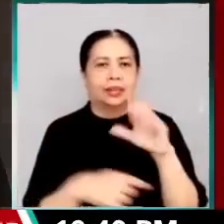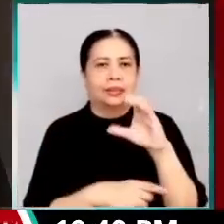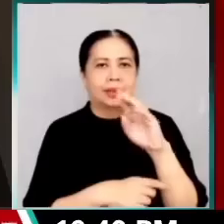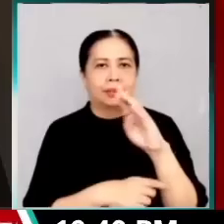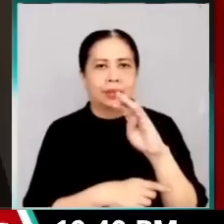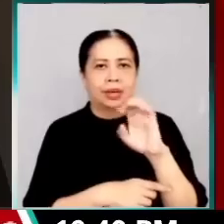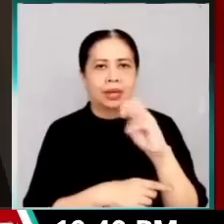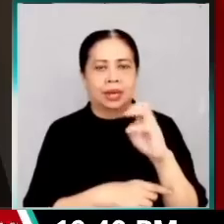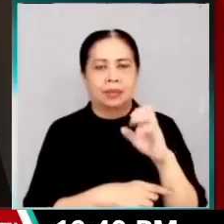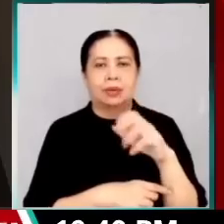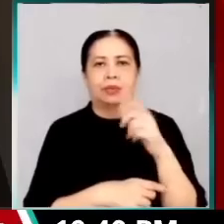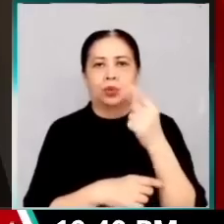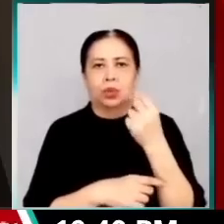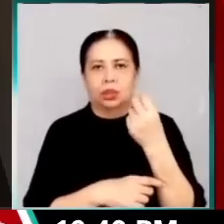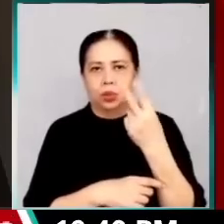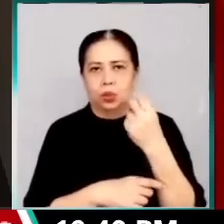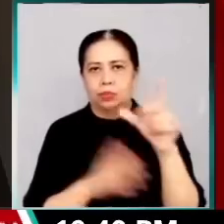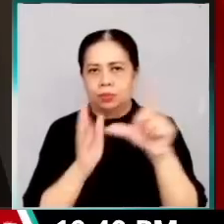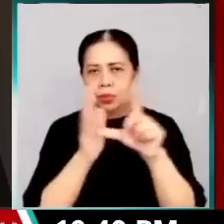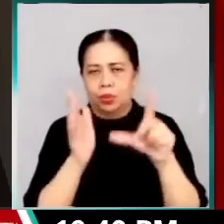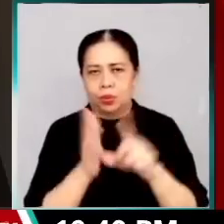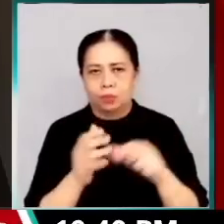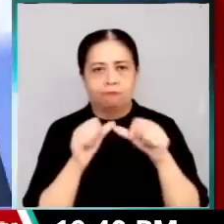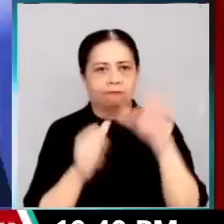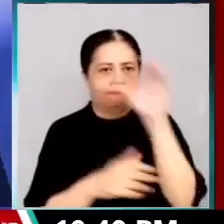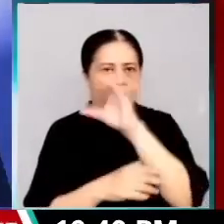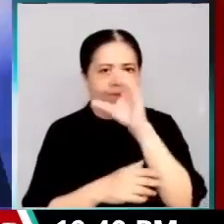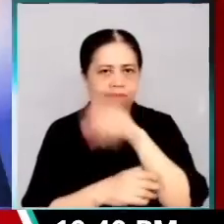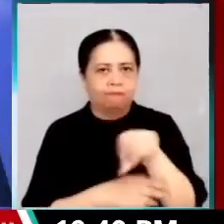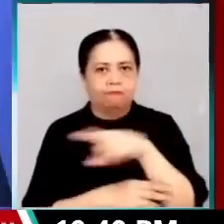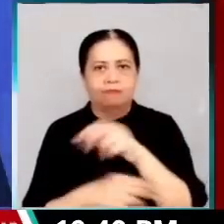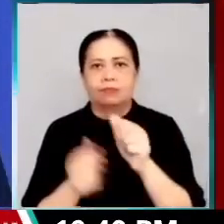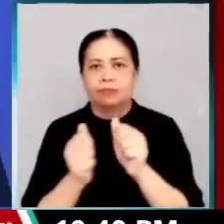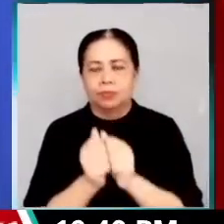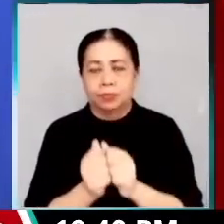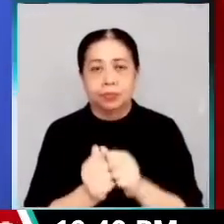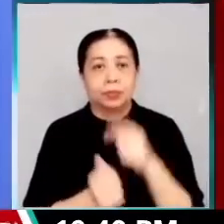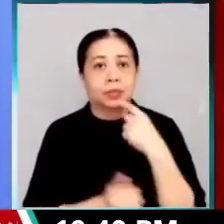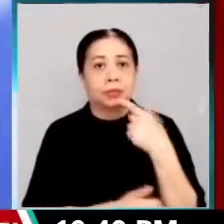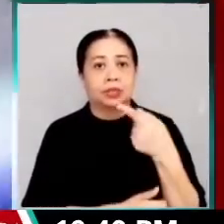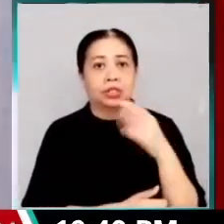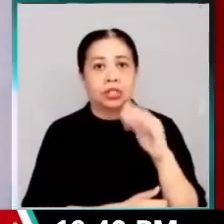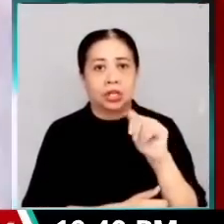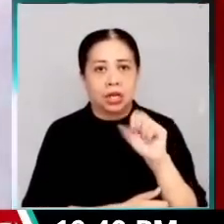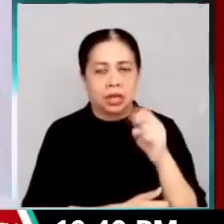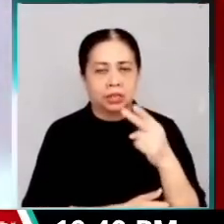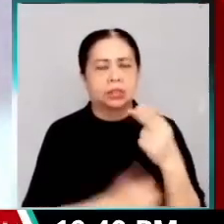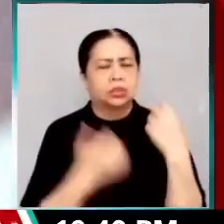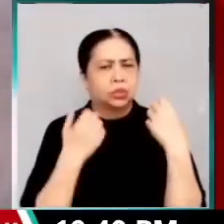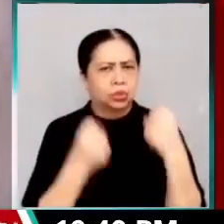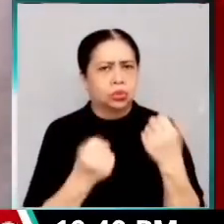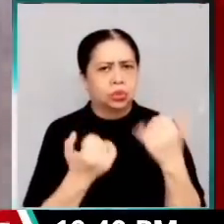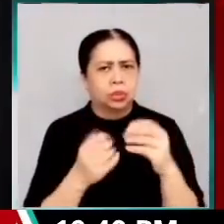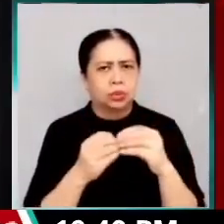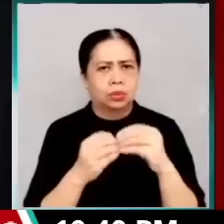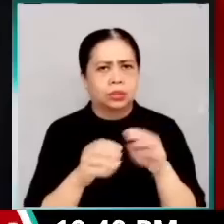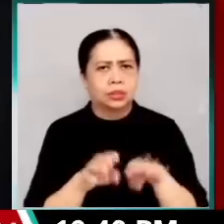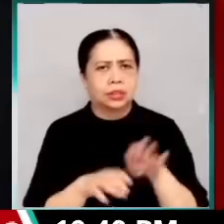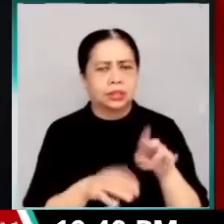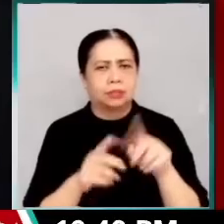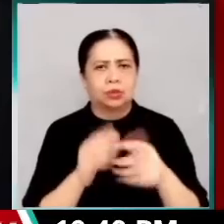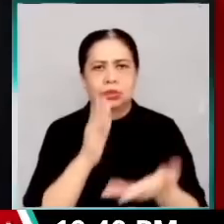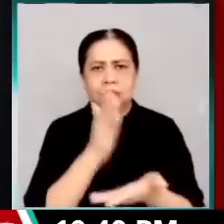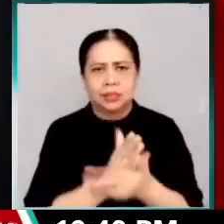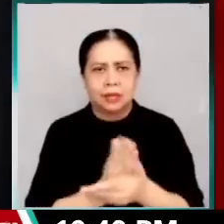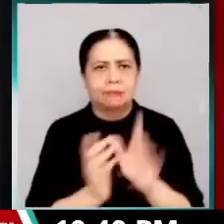2012. Patuloy ang paghahanap sa iba pa nilang kasama. Sabi ng GCash, pinapalakas nila ang mga hakbang para mapigilan ang modus ng